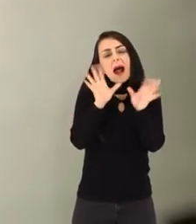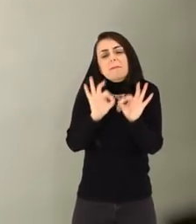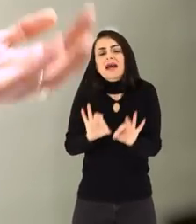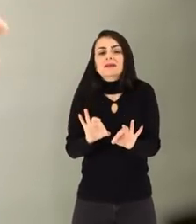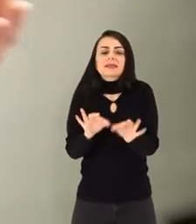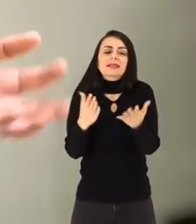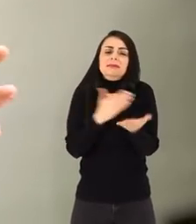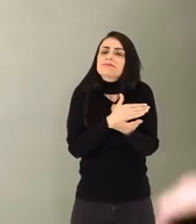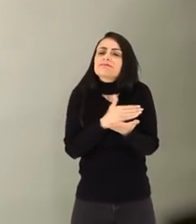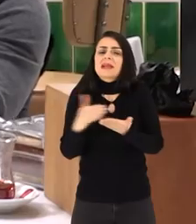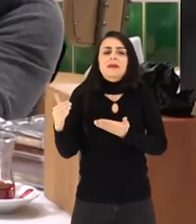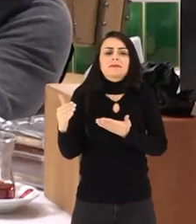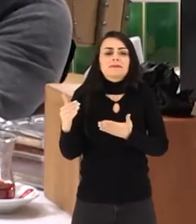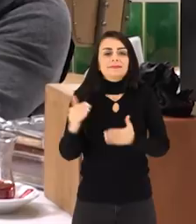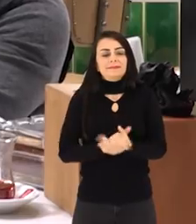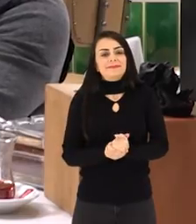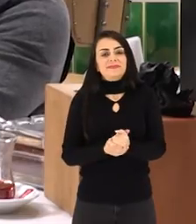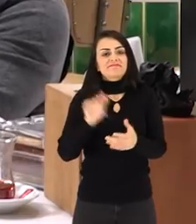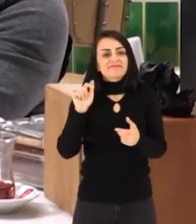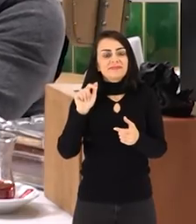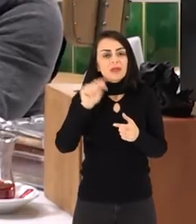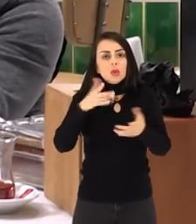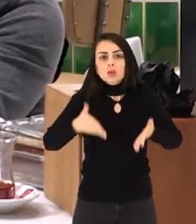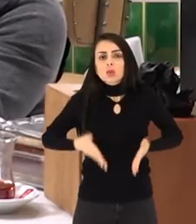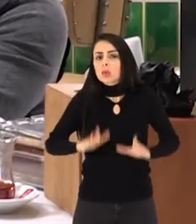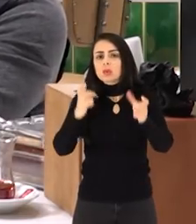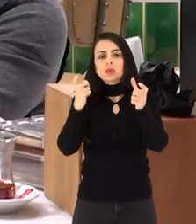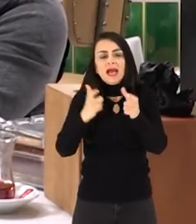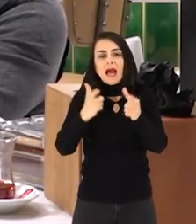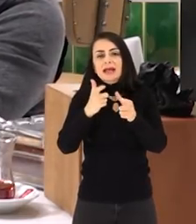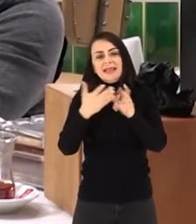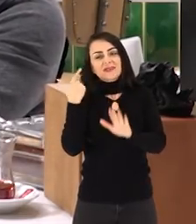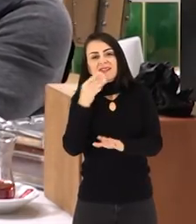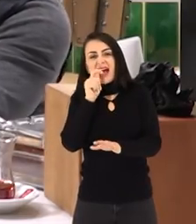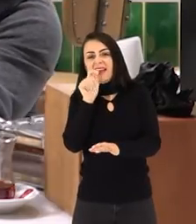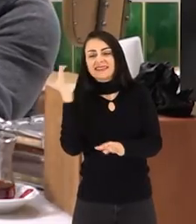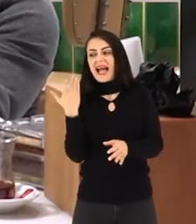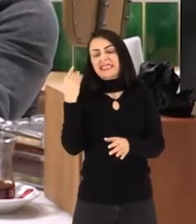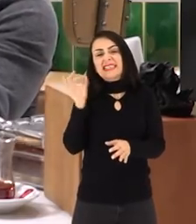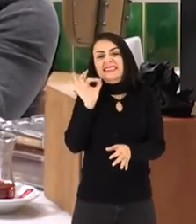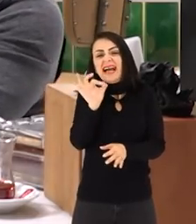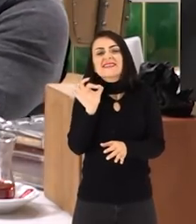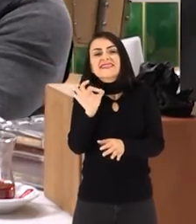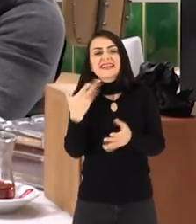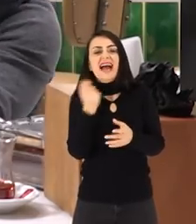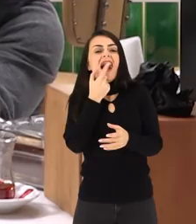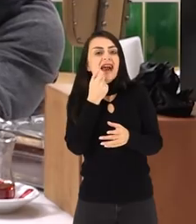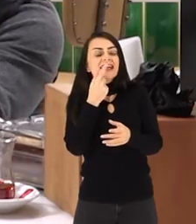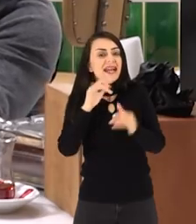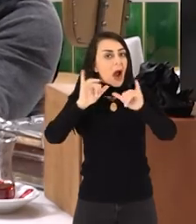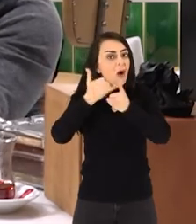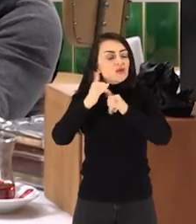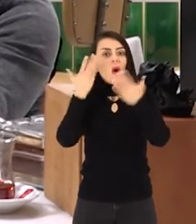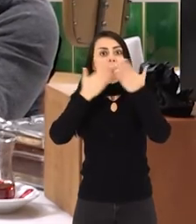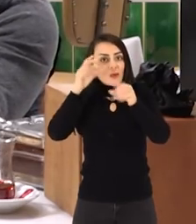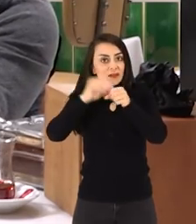falan devam etti. Sonra ben de sen onlardan peki biriyim. Doğduğun yer diye biraz önce laf soktuğun Ankara'ya oyunculuk okumak için mi